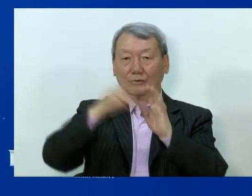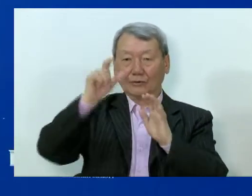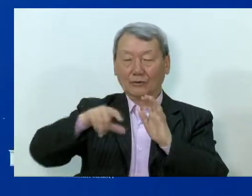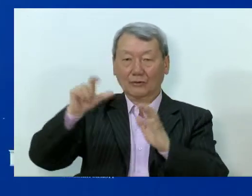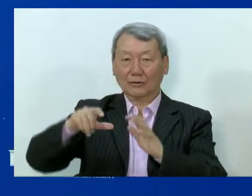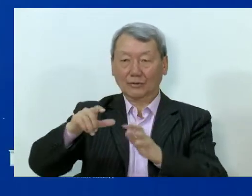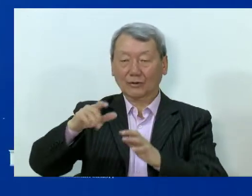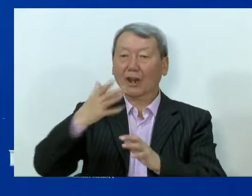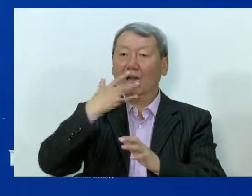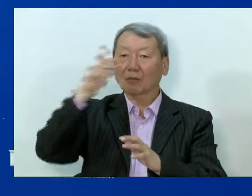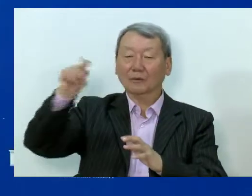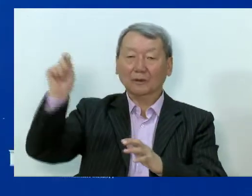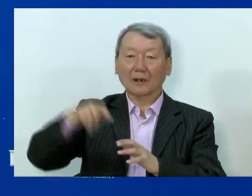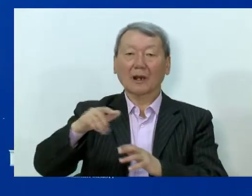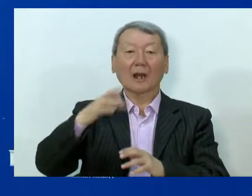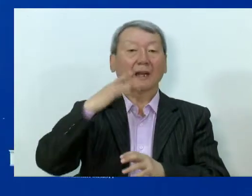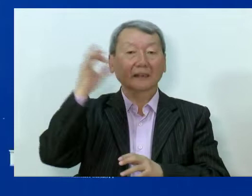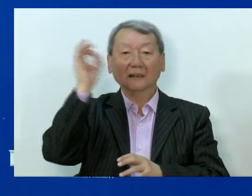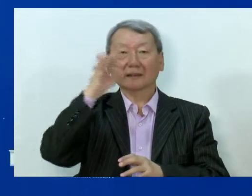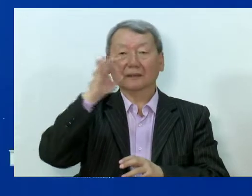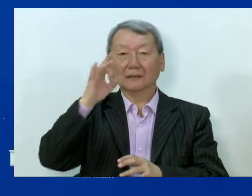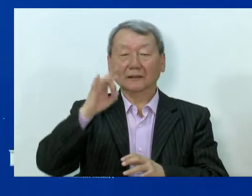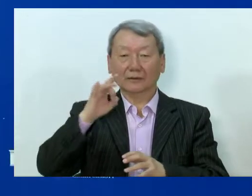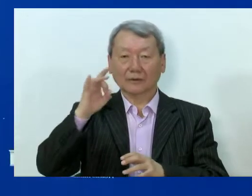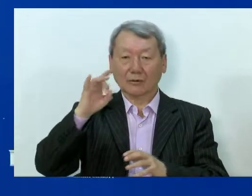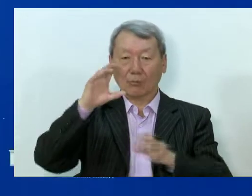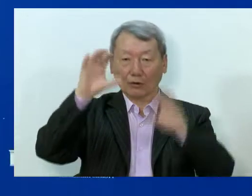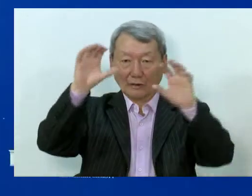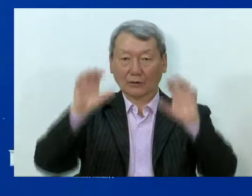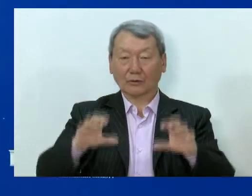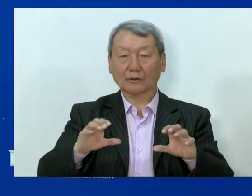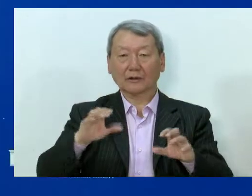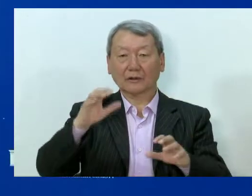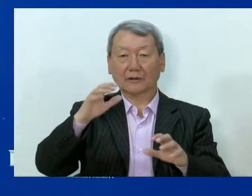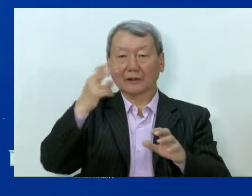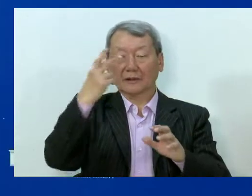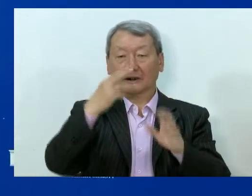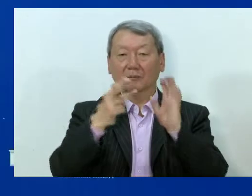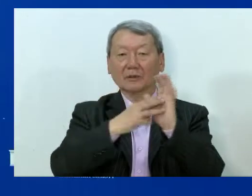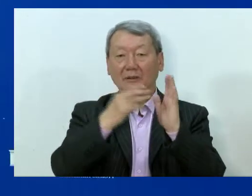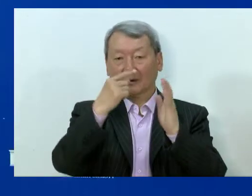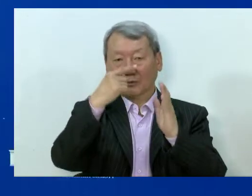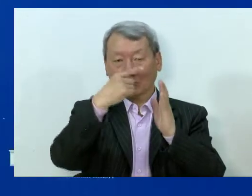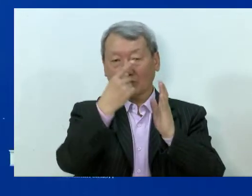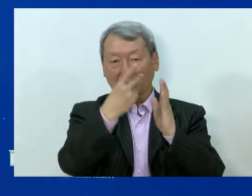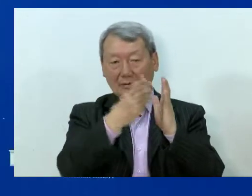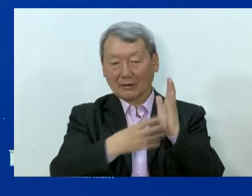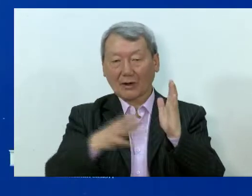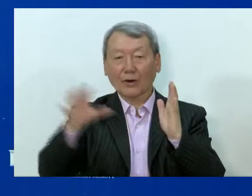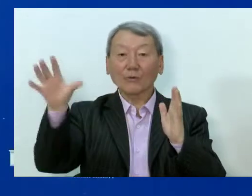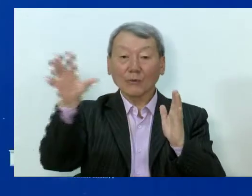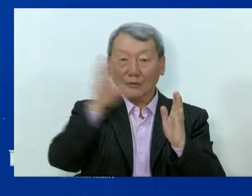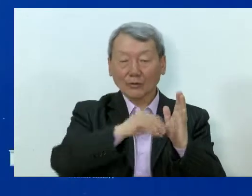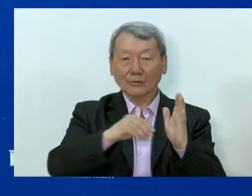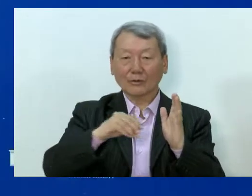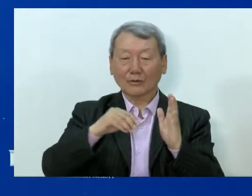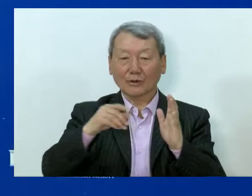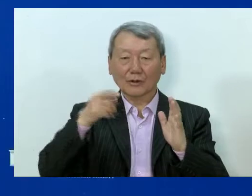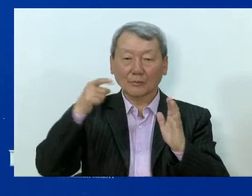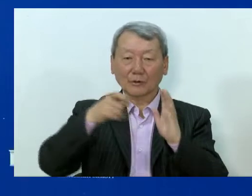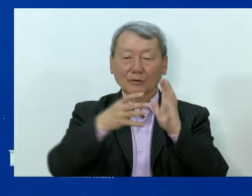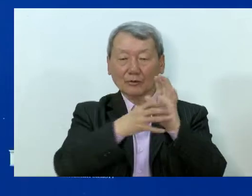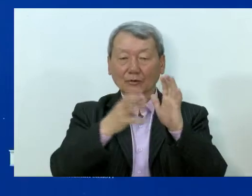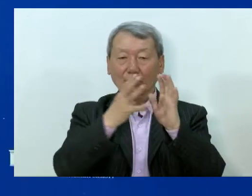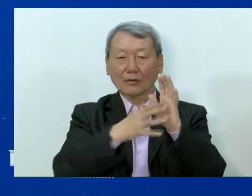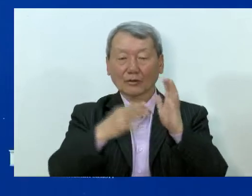les rues и показан контроль за все интереснее life бардовый бонус фермента ужас-то